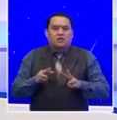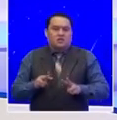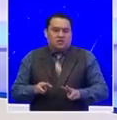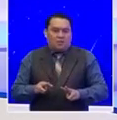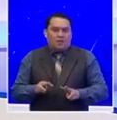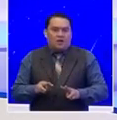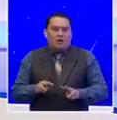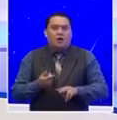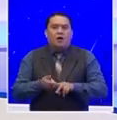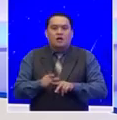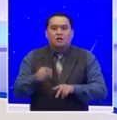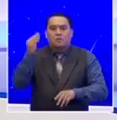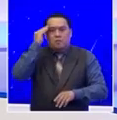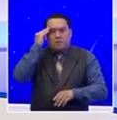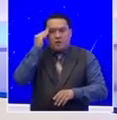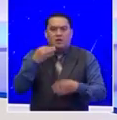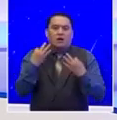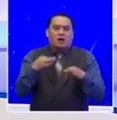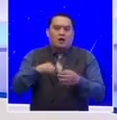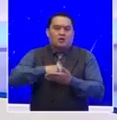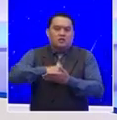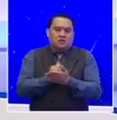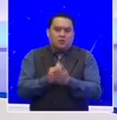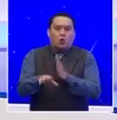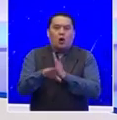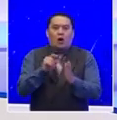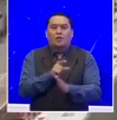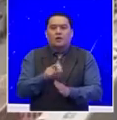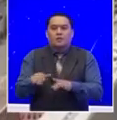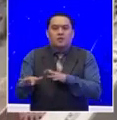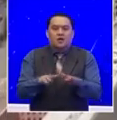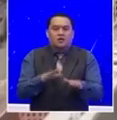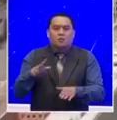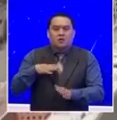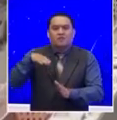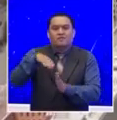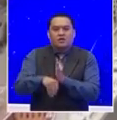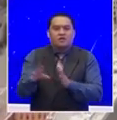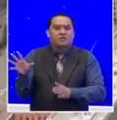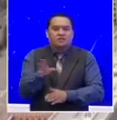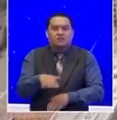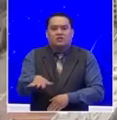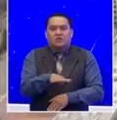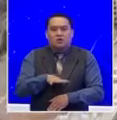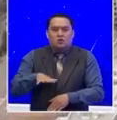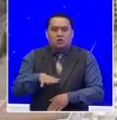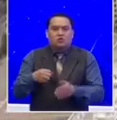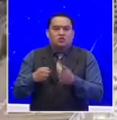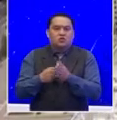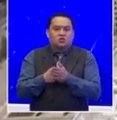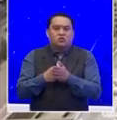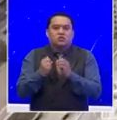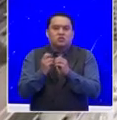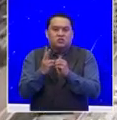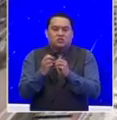Санчес. Эту меру теперь должен одобрить Конгресс депутатов. Ограничение передвижения было введено на всей территории королевства 14